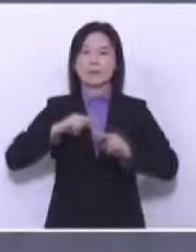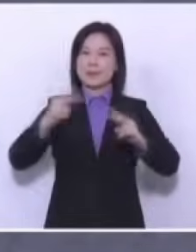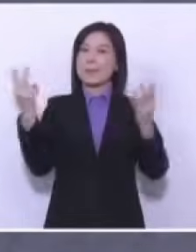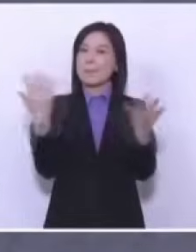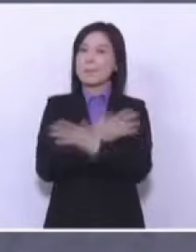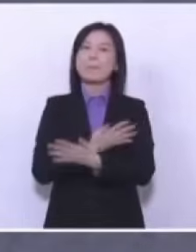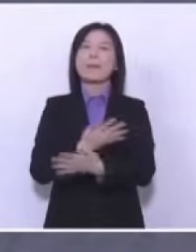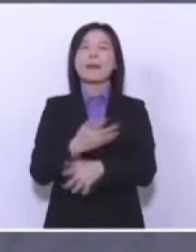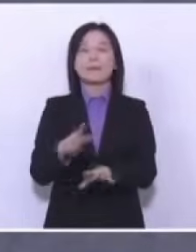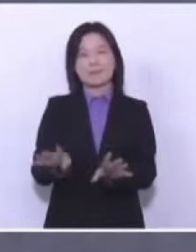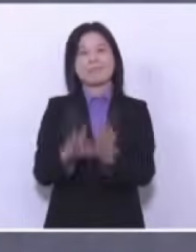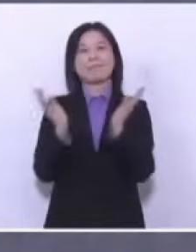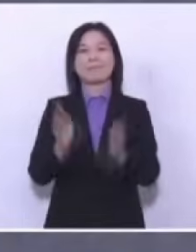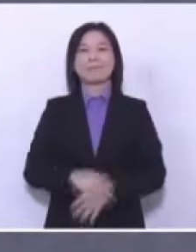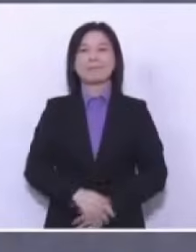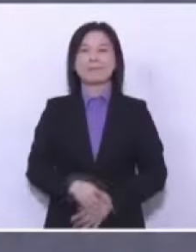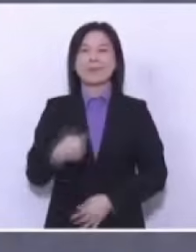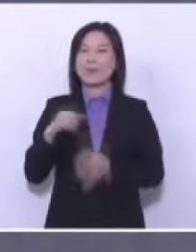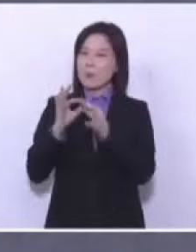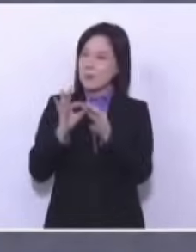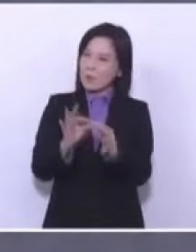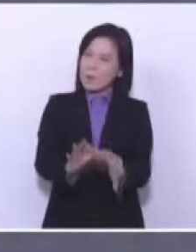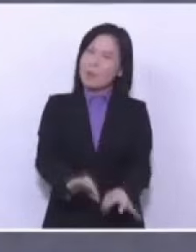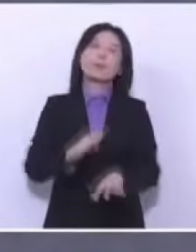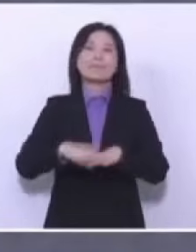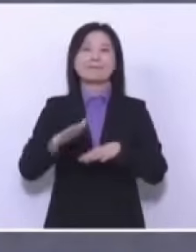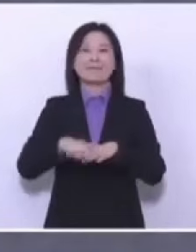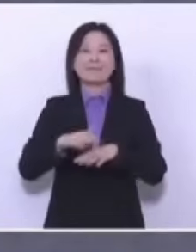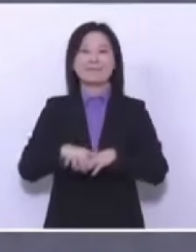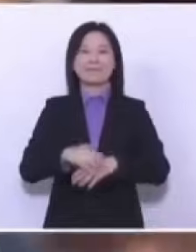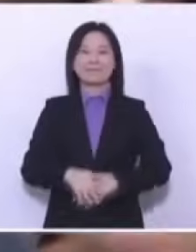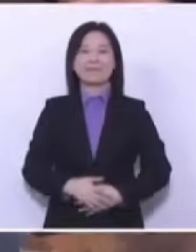生，我会持续让它发生。